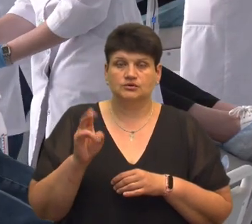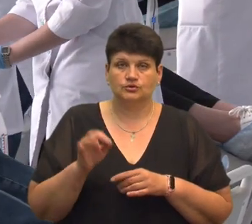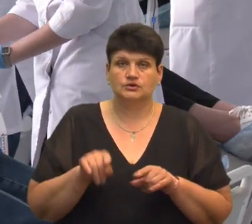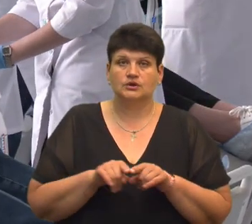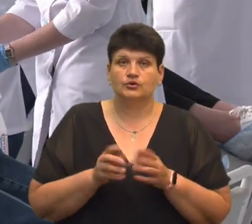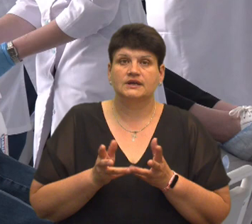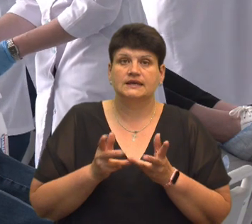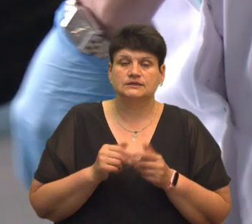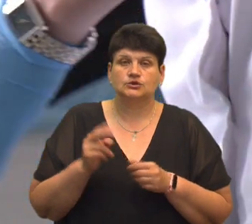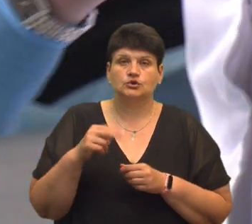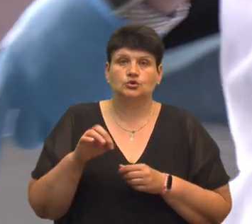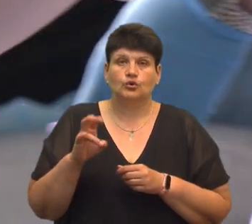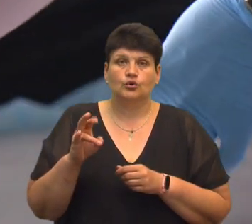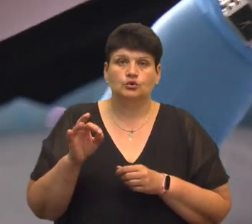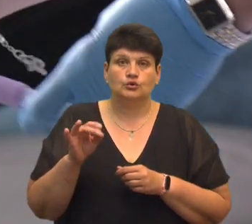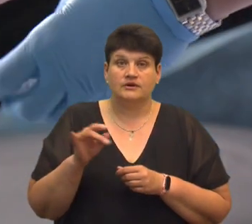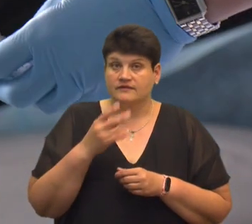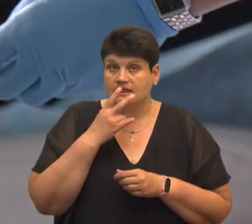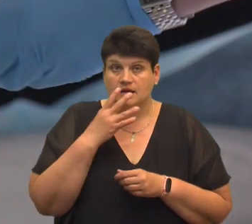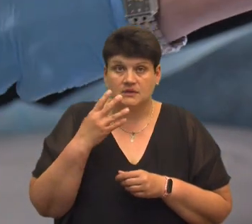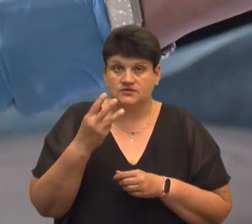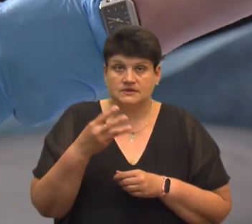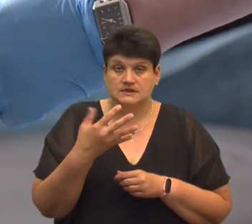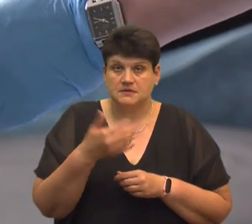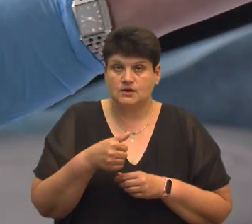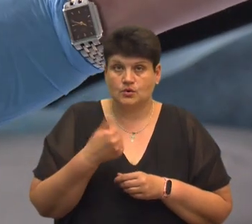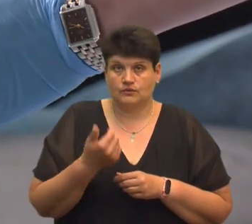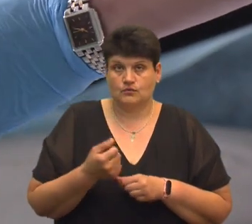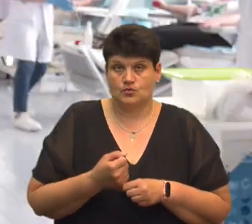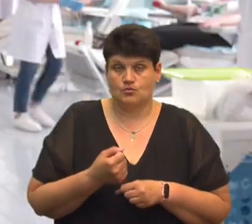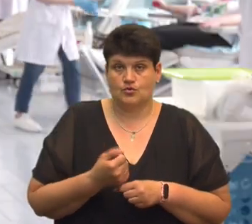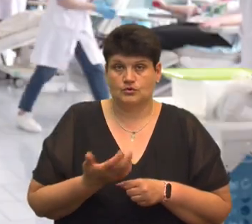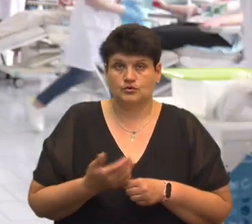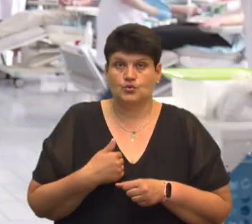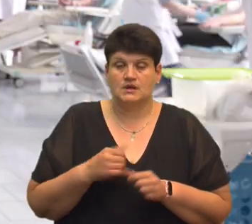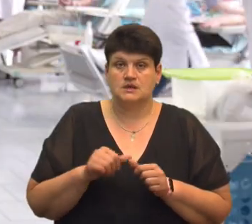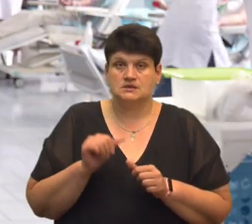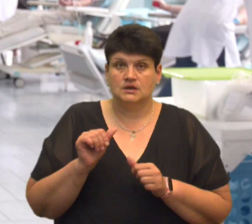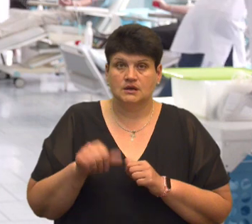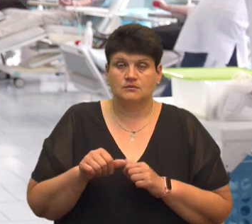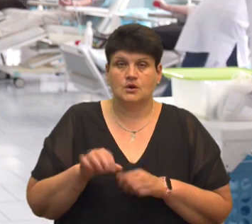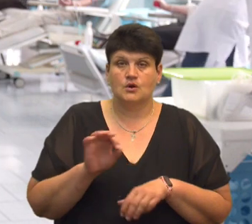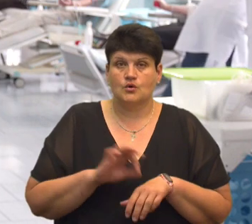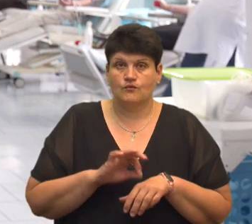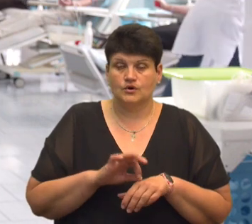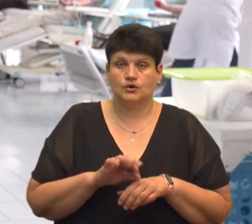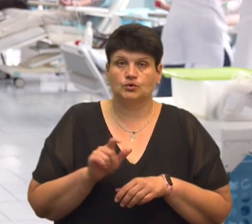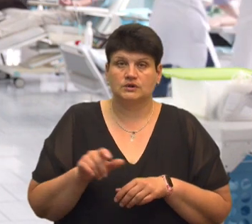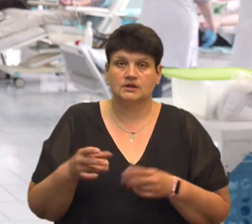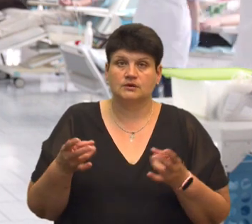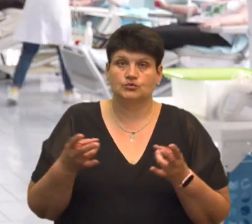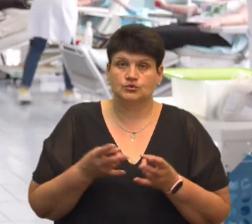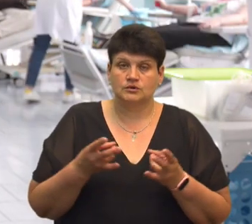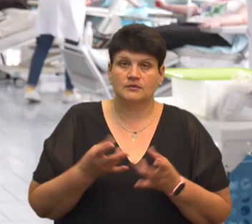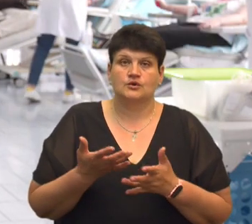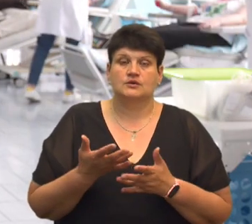як під час повномасштабної війни, не бачив за 35 років роботи. Нас, крім хворих, людей, які потребують перинатальні